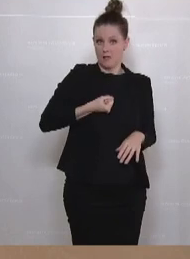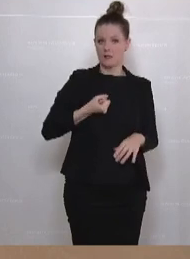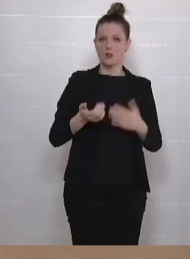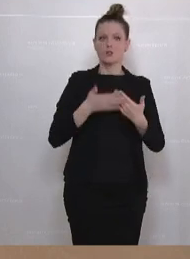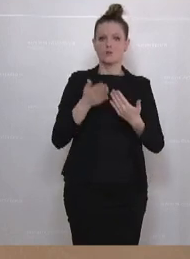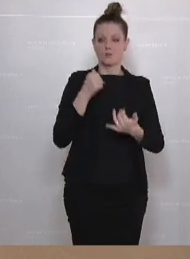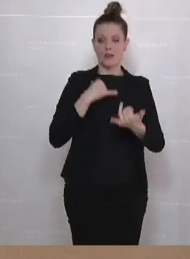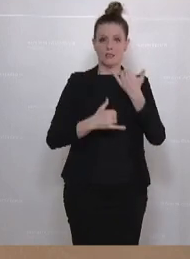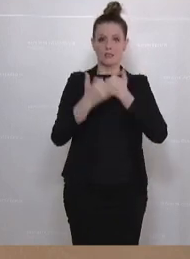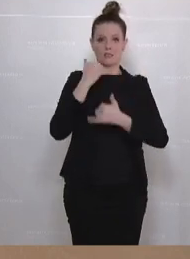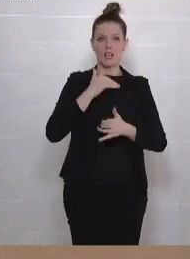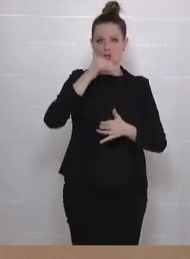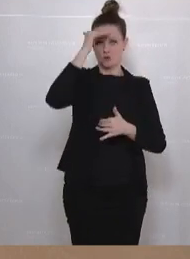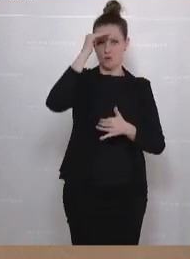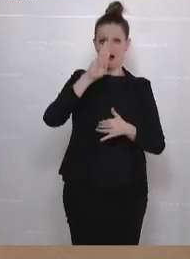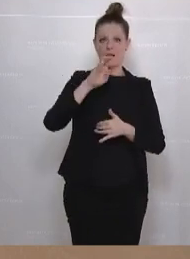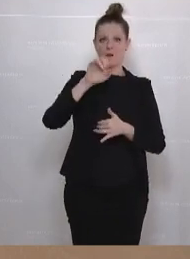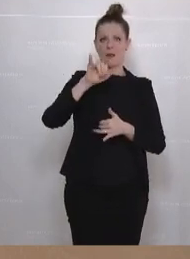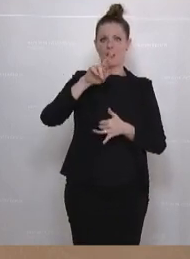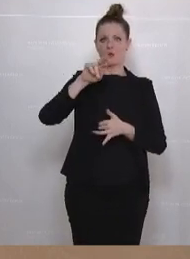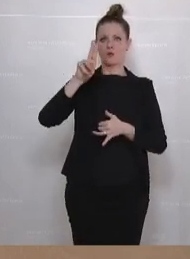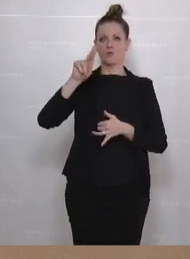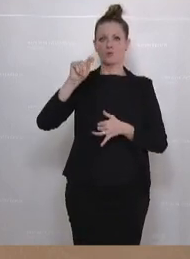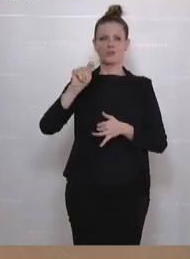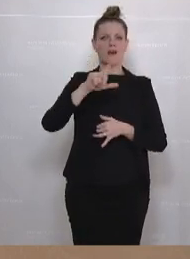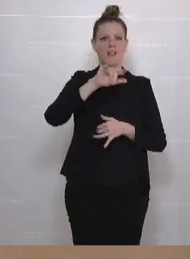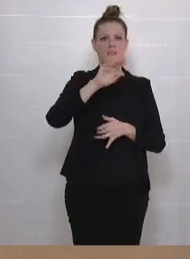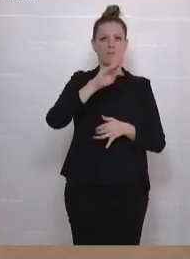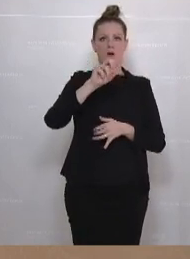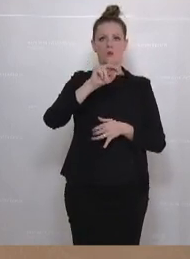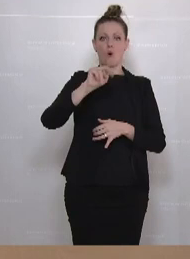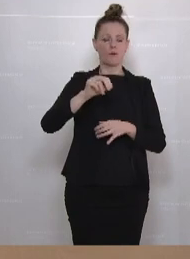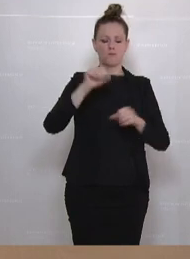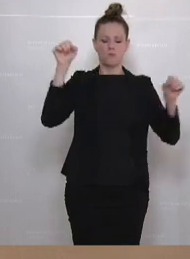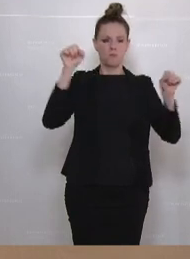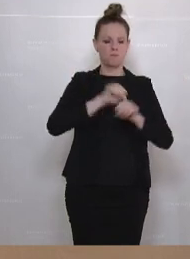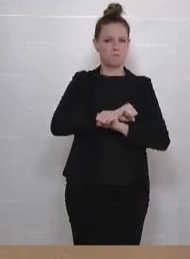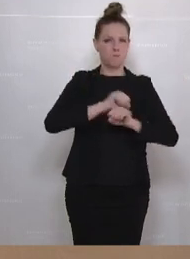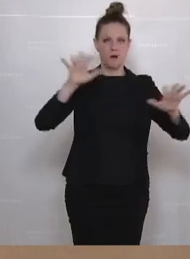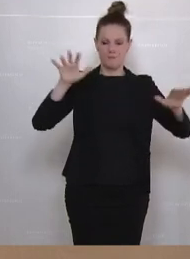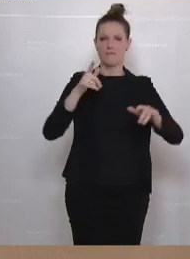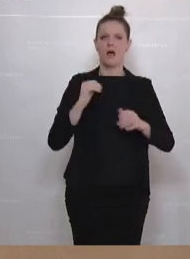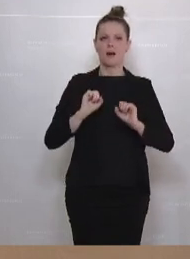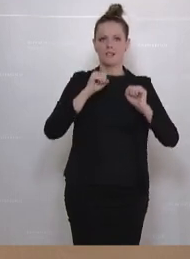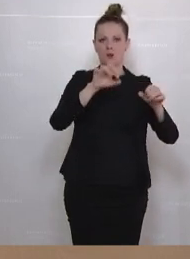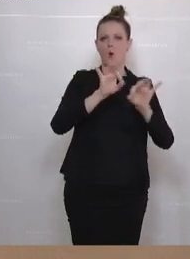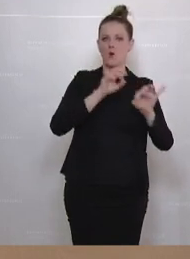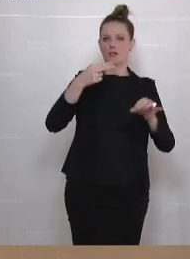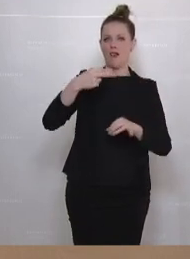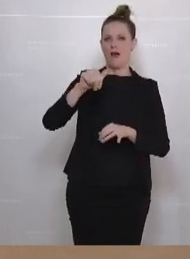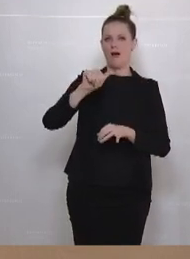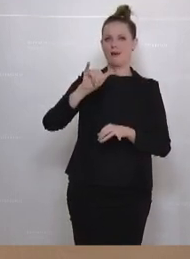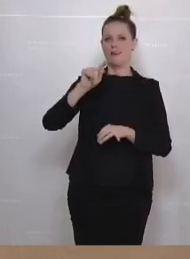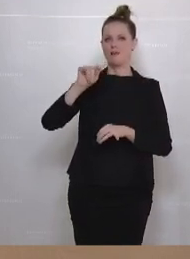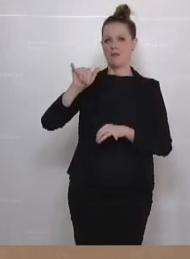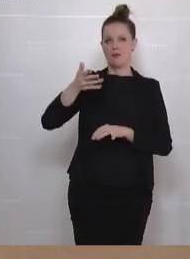letzten Sommer an Beirut, Libanon, die verheerende Explosion, wo wir dann reagiert haben. Denken wir an Haiti zum Beispiel vor einigen